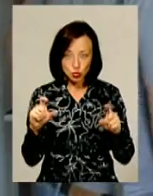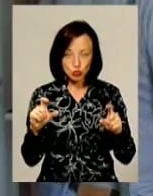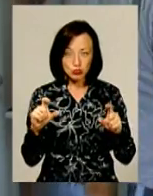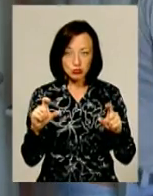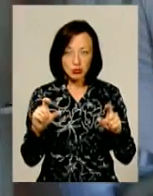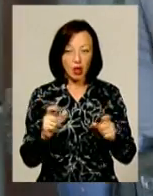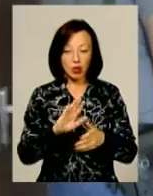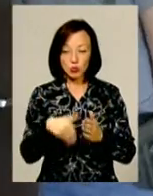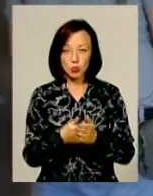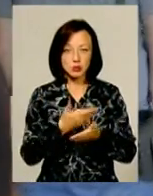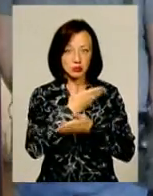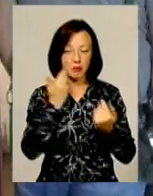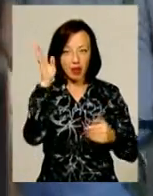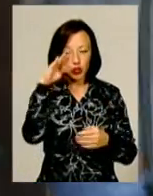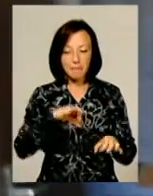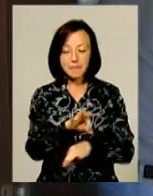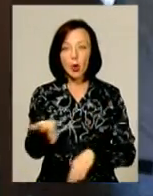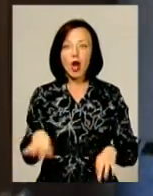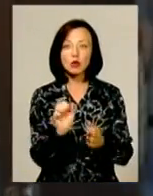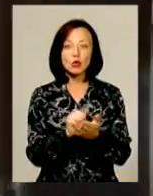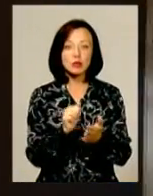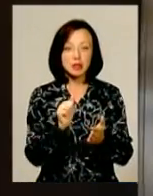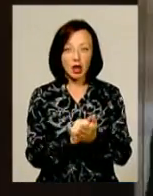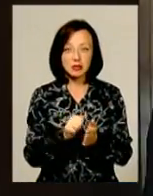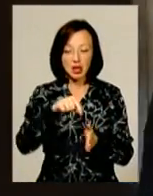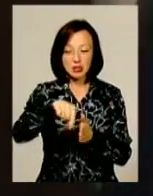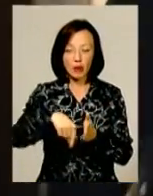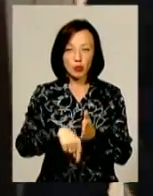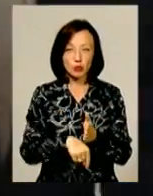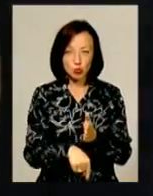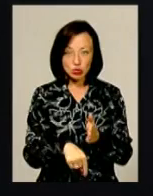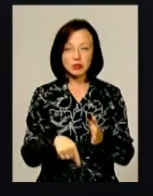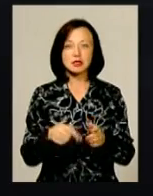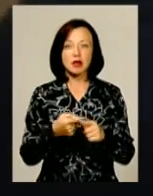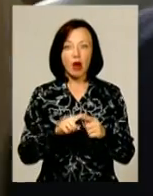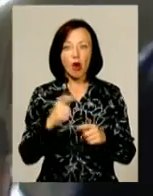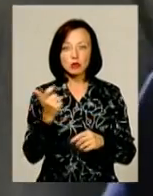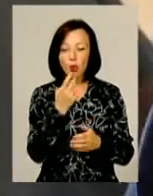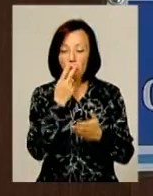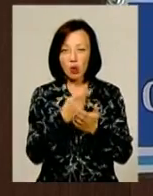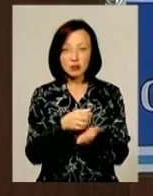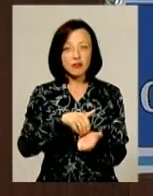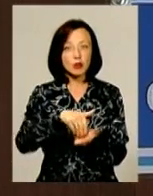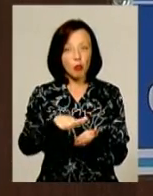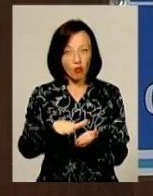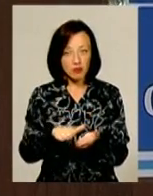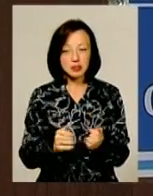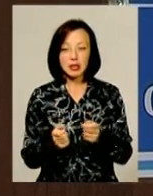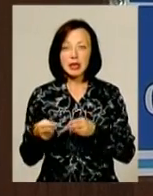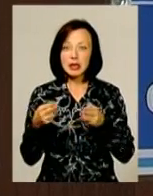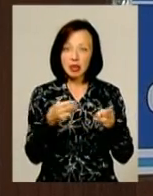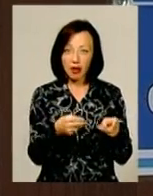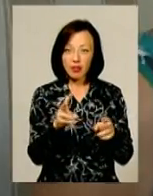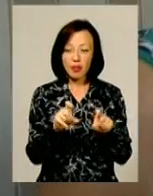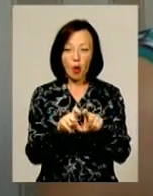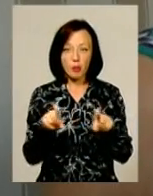дитячий садочок, немає води. Проєктну документацію на пробурену торік свердловину господарі показувати відмовилися, як і їхати на